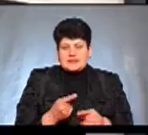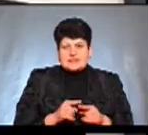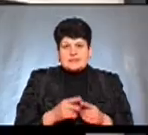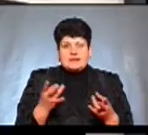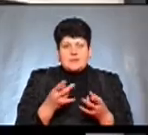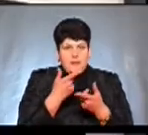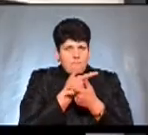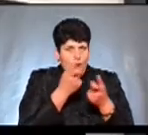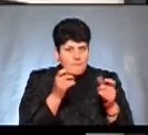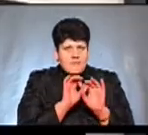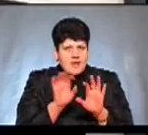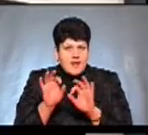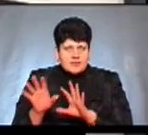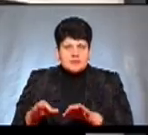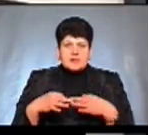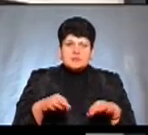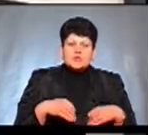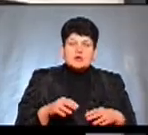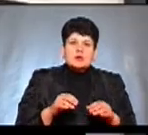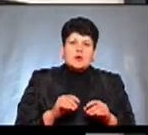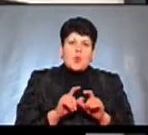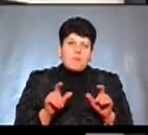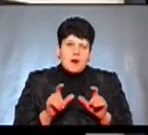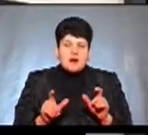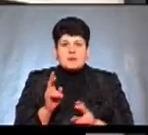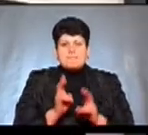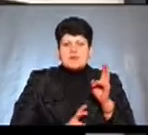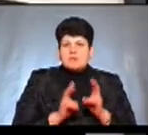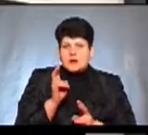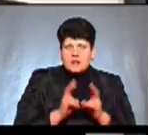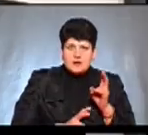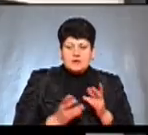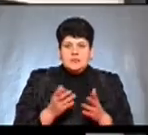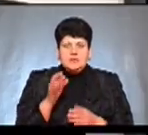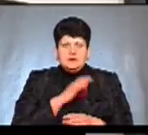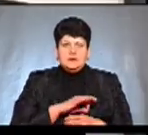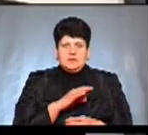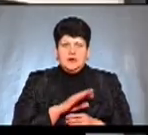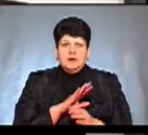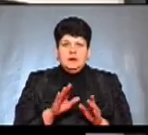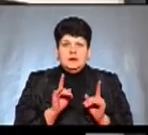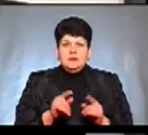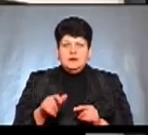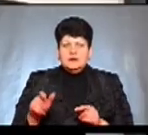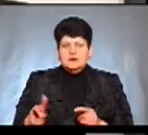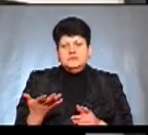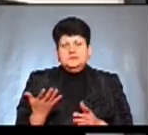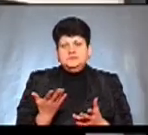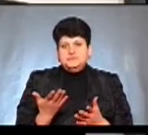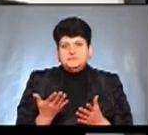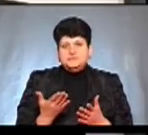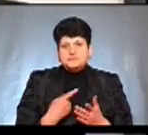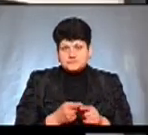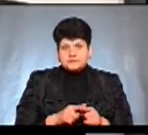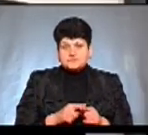попередити. Відповідно, транспортні компанії, попередити підприємства, які використовують не тільки громадян, які приватним транспортом пересуваються,